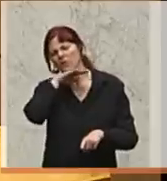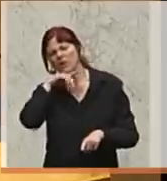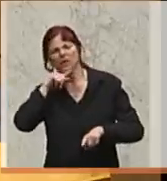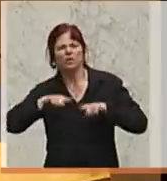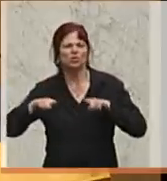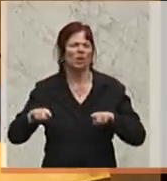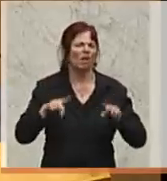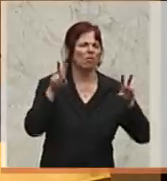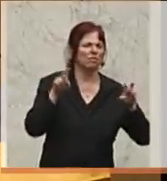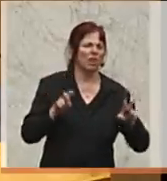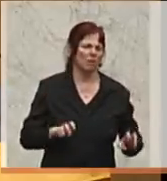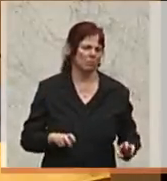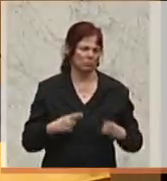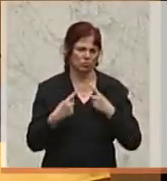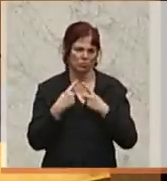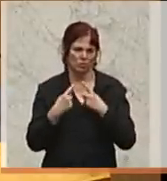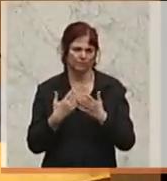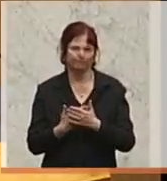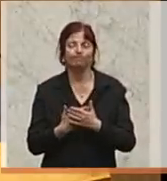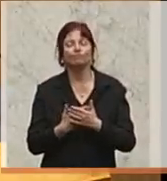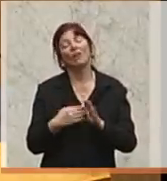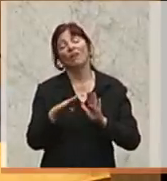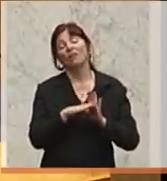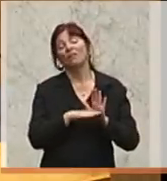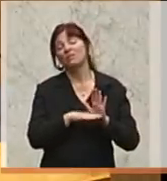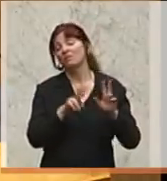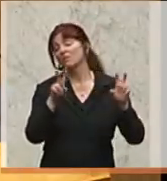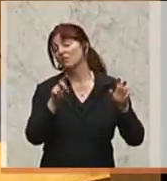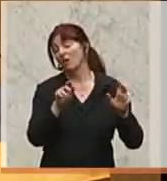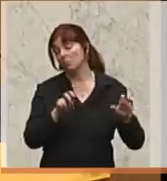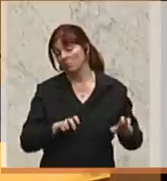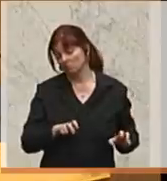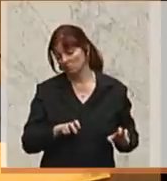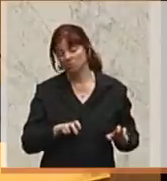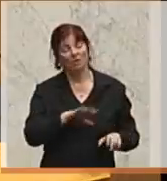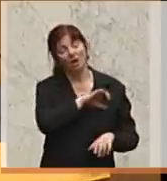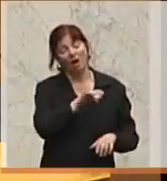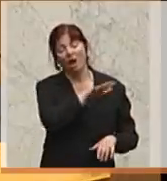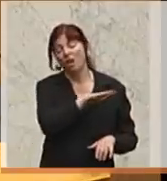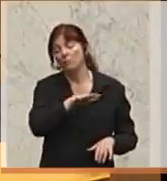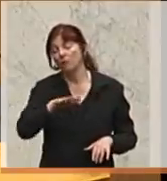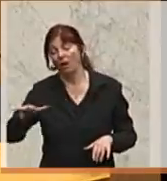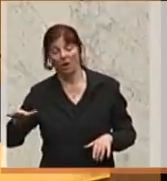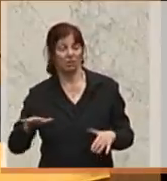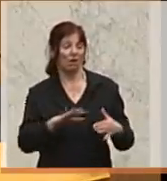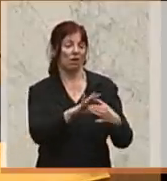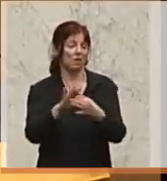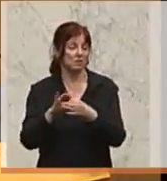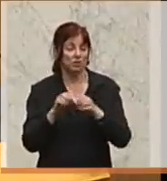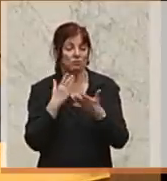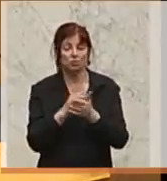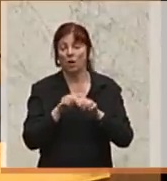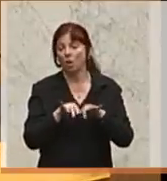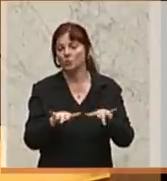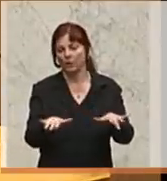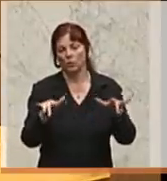behandelt. Gesetzesmaterien, die sich in allen Bereichen der Gesellschaft auswirken